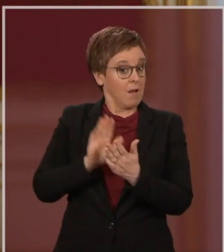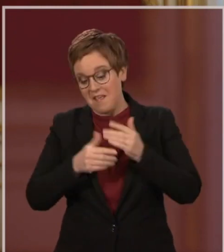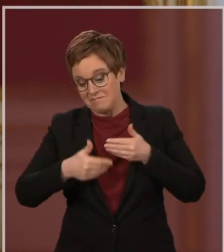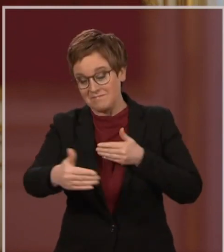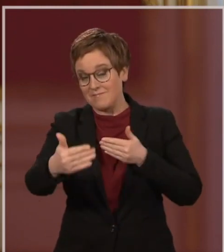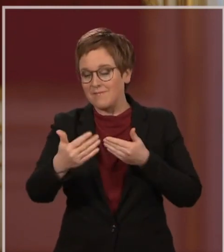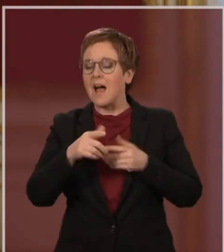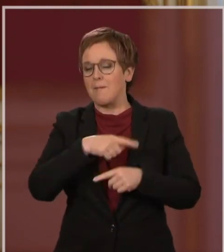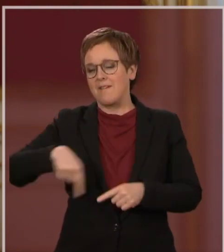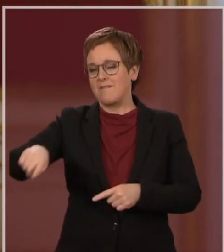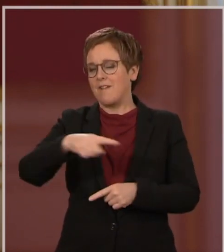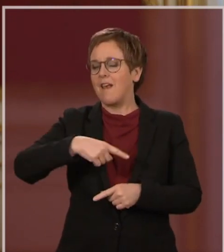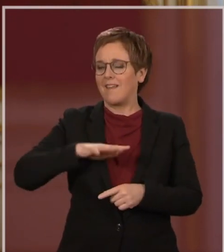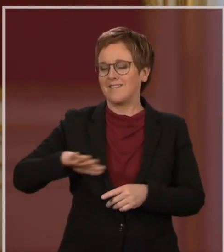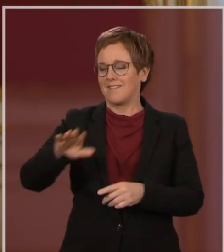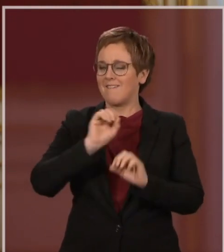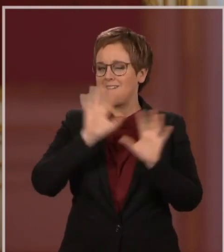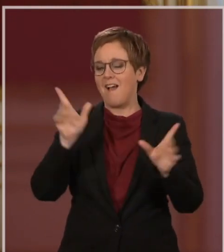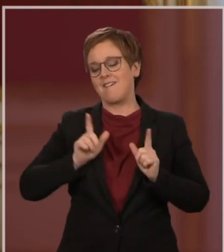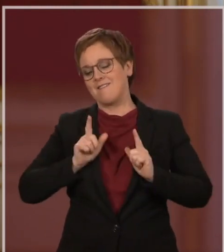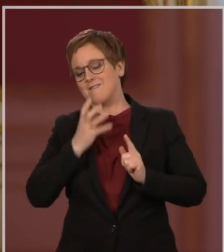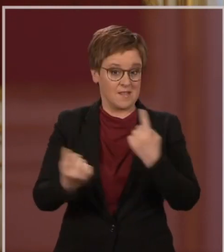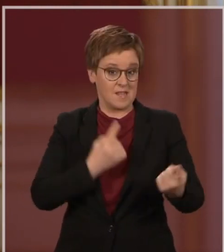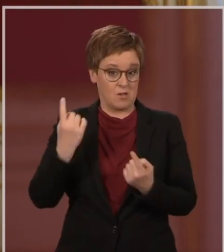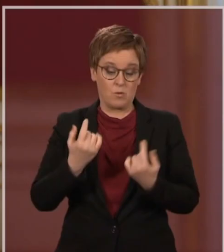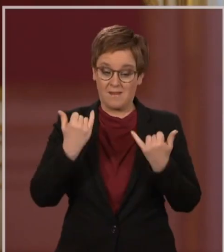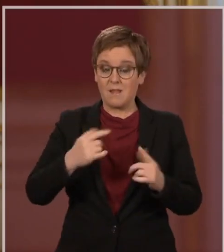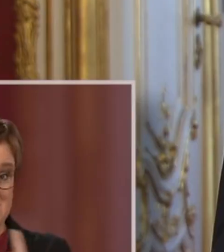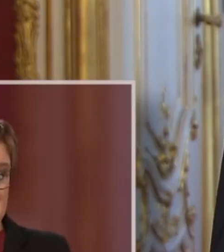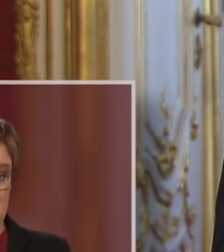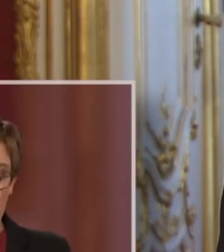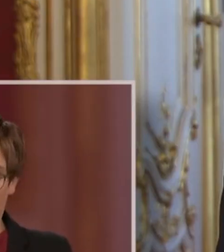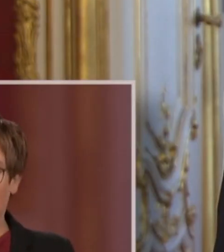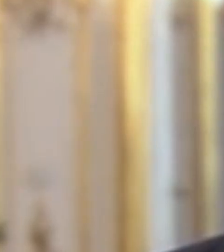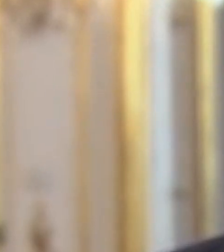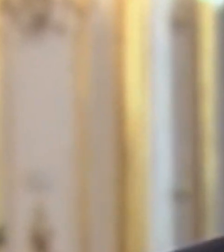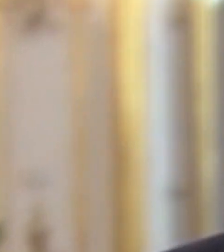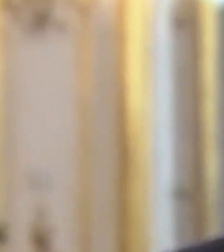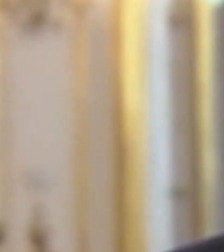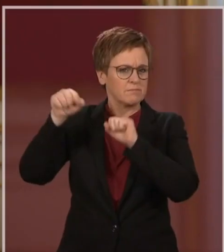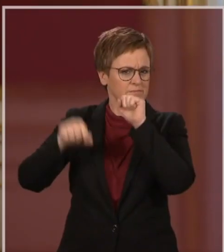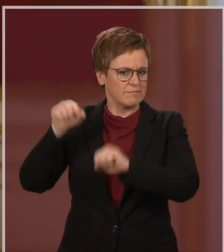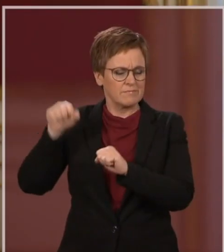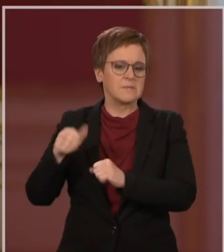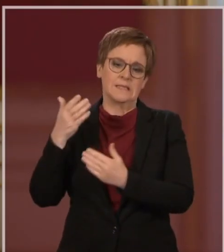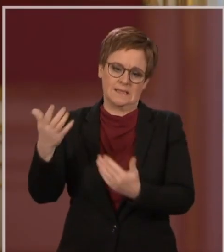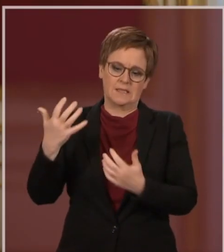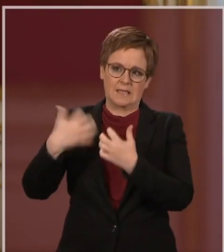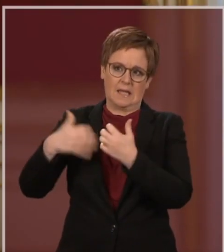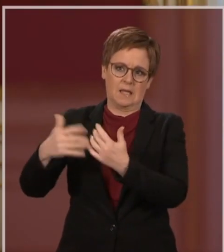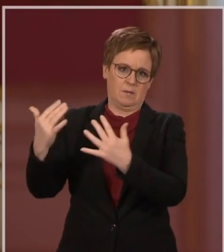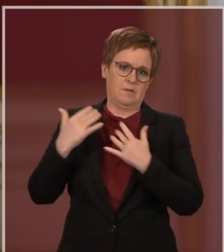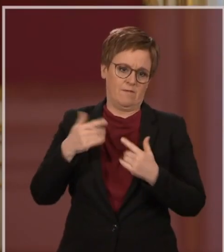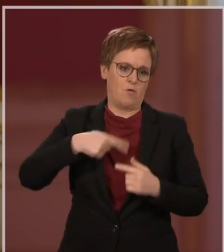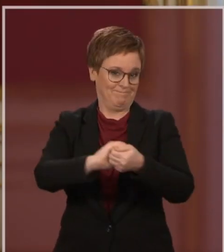funktioniert. Aber insgeheim haben wir alle Erwartungen. Inflation, Inflation, Inflation, Herausforderung für